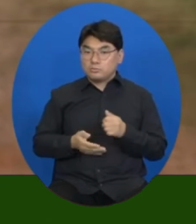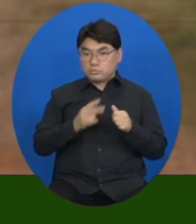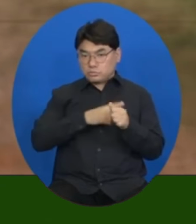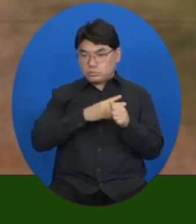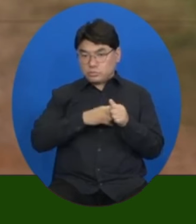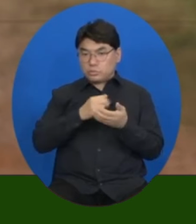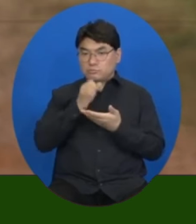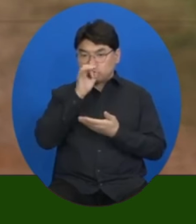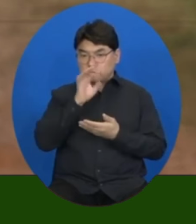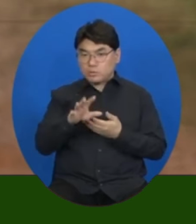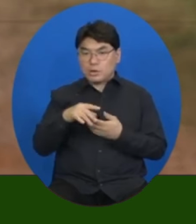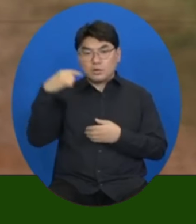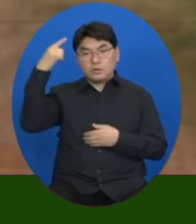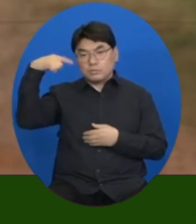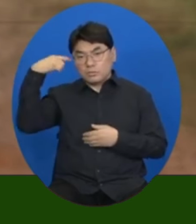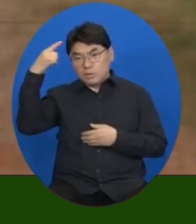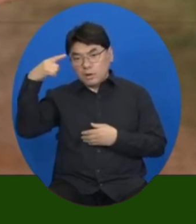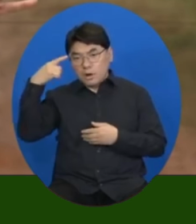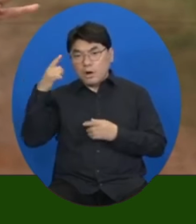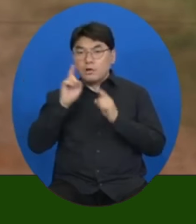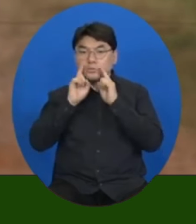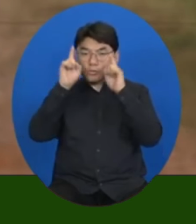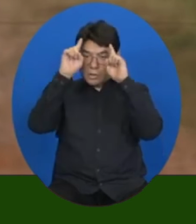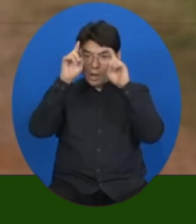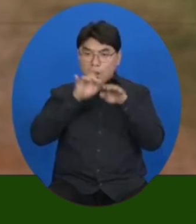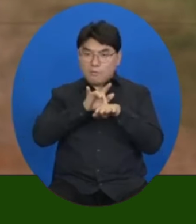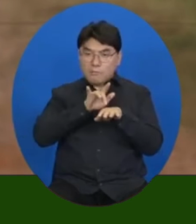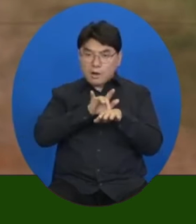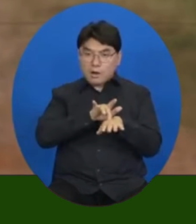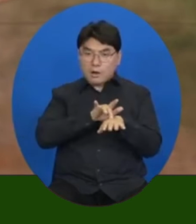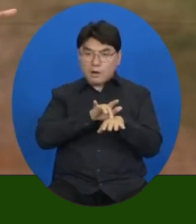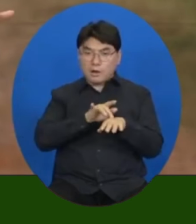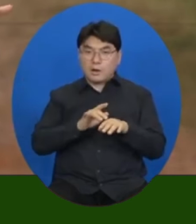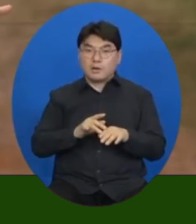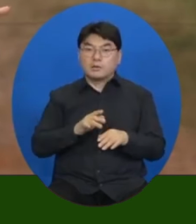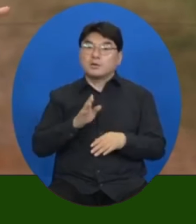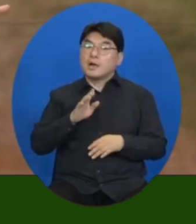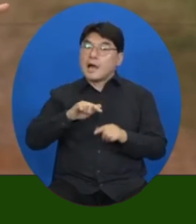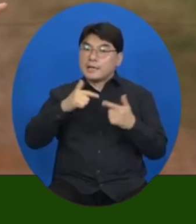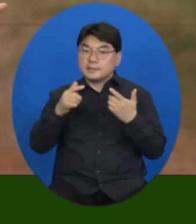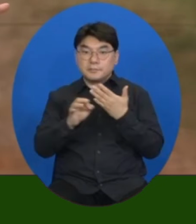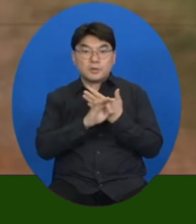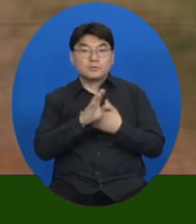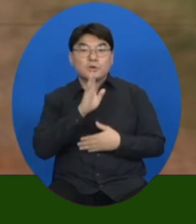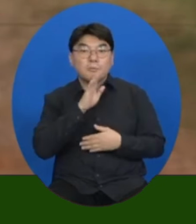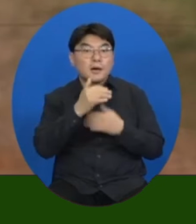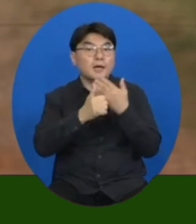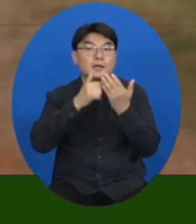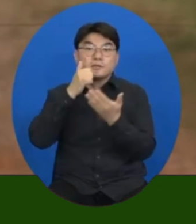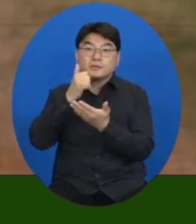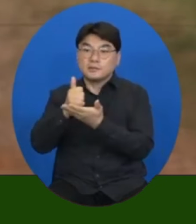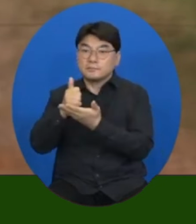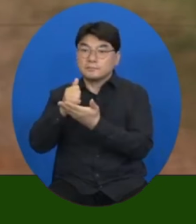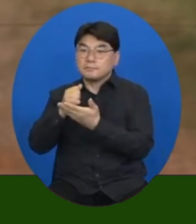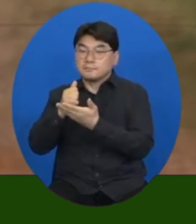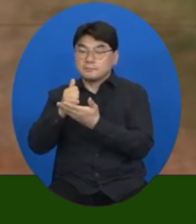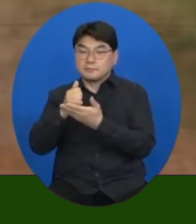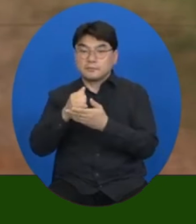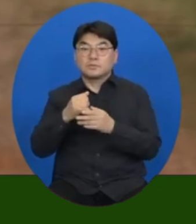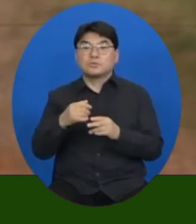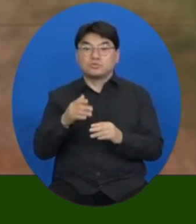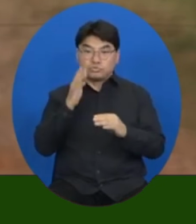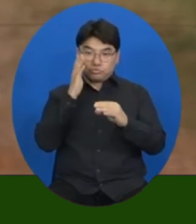정신병자이거나 아니면 지옥의 악마이거나 아니면 정말 하나님이시지 그 중간은 없다는